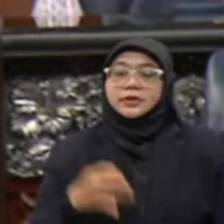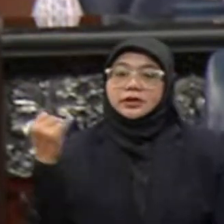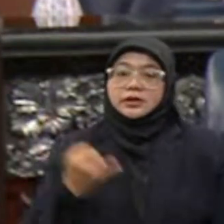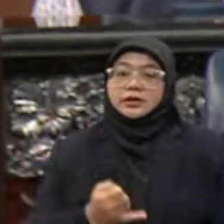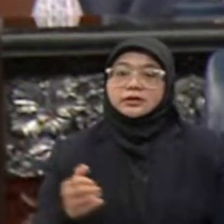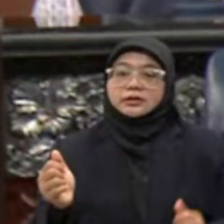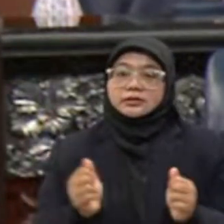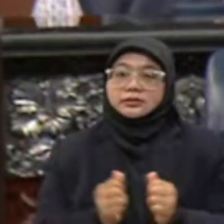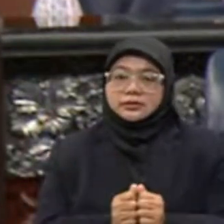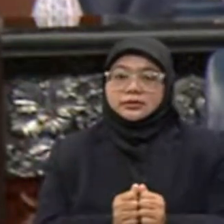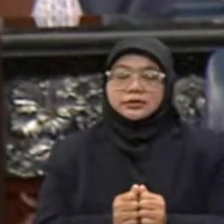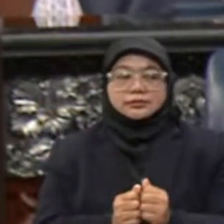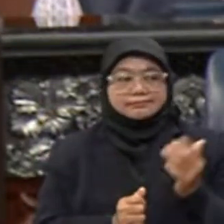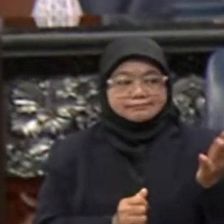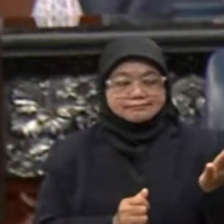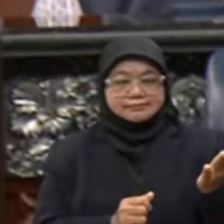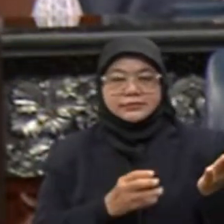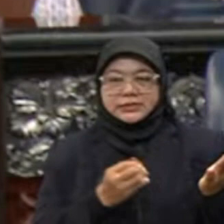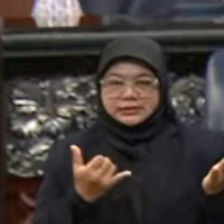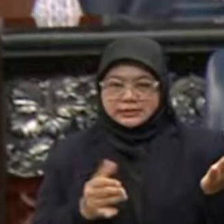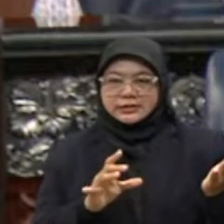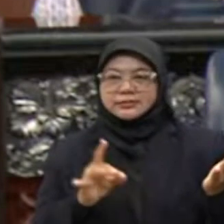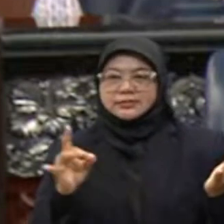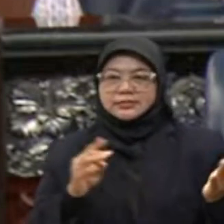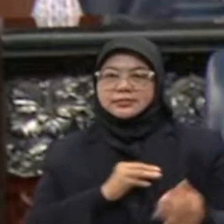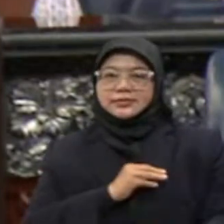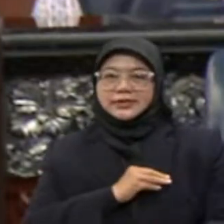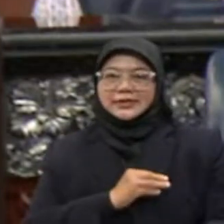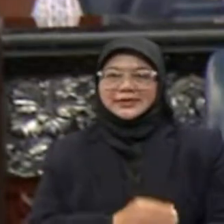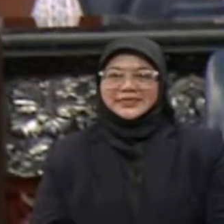yang wafat ya Tapi beliau jadi menteri